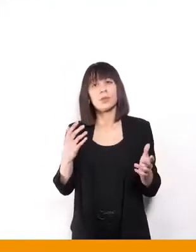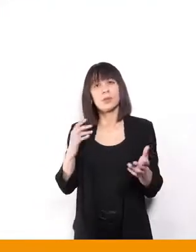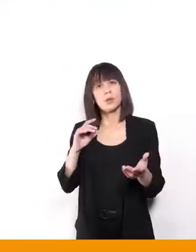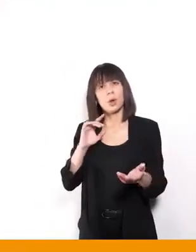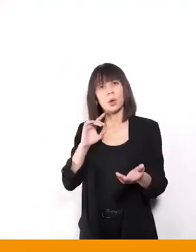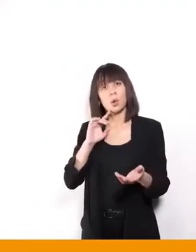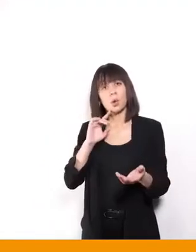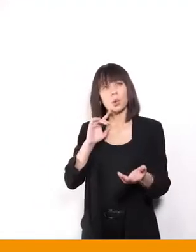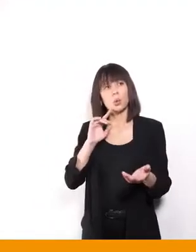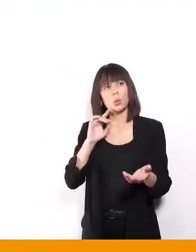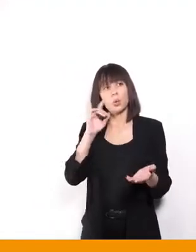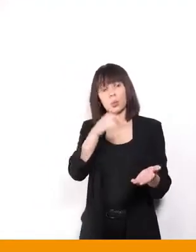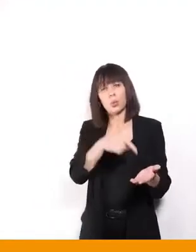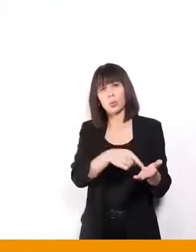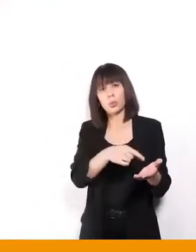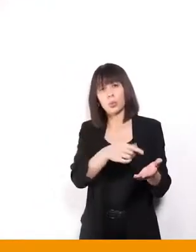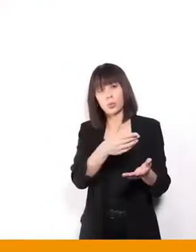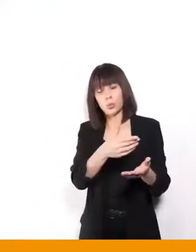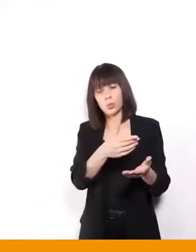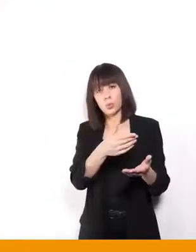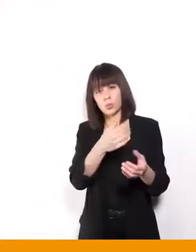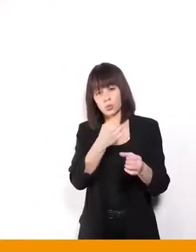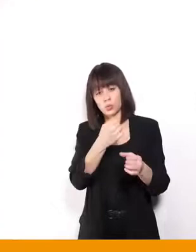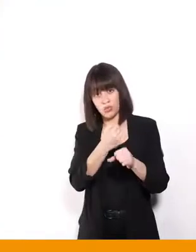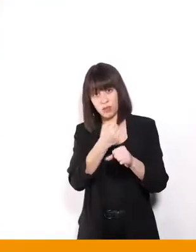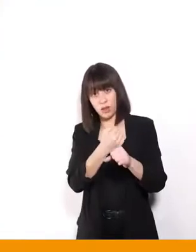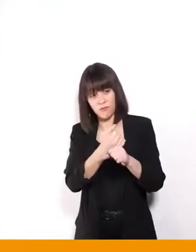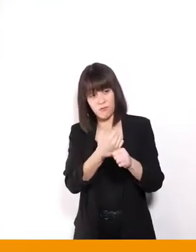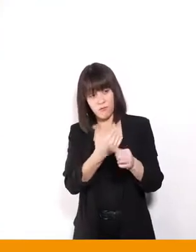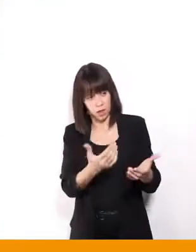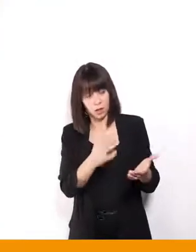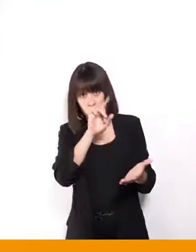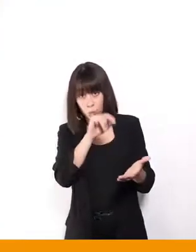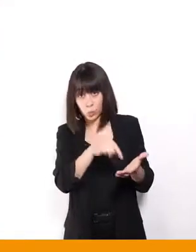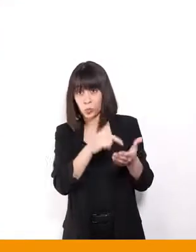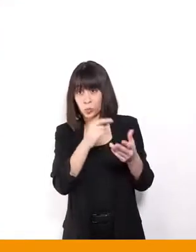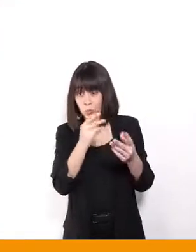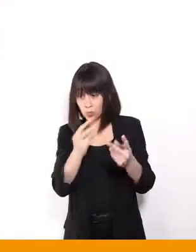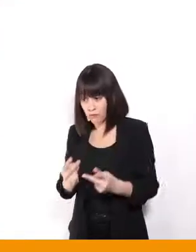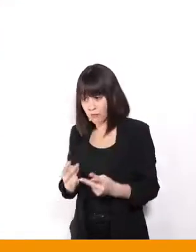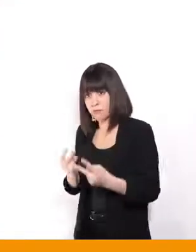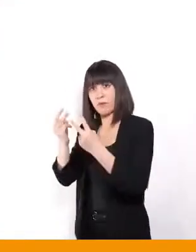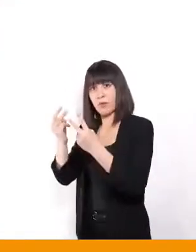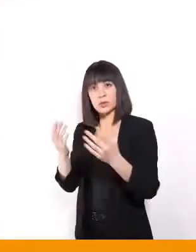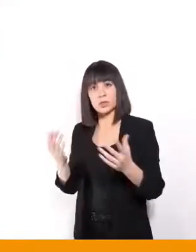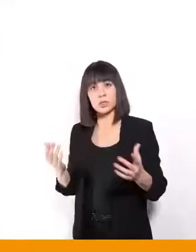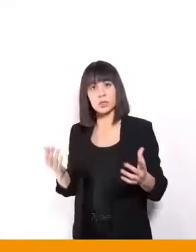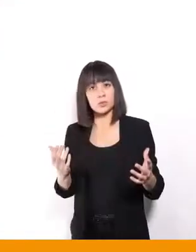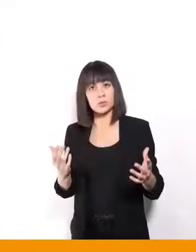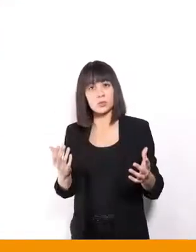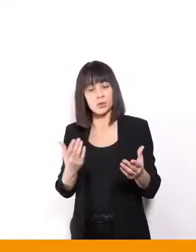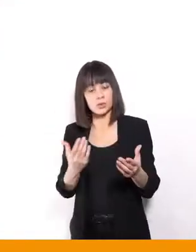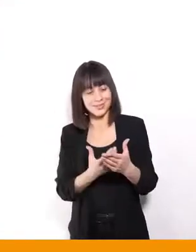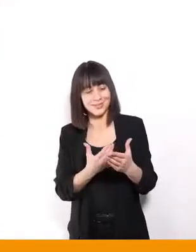fois, au fond, qui sont des outils extraordinaires de promotion pour qu'il y ait des